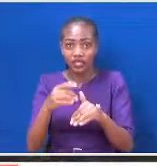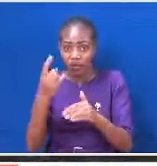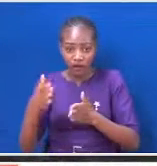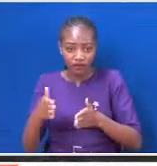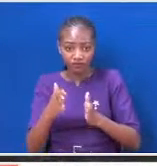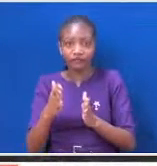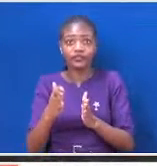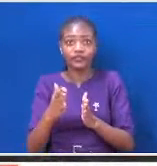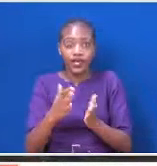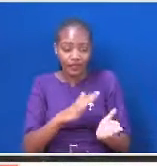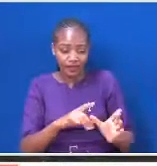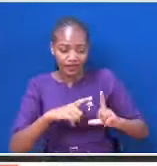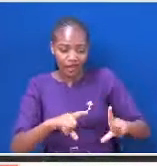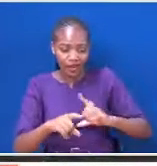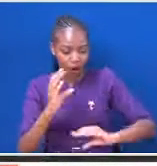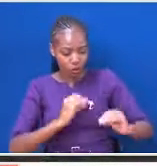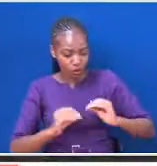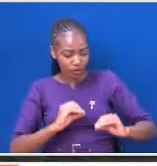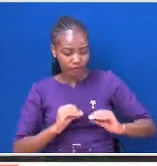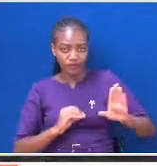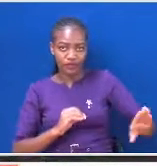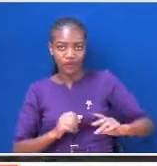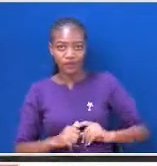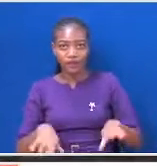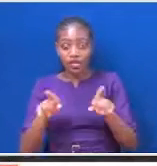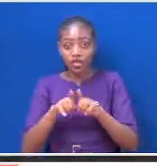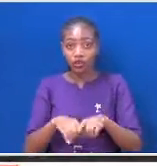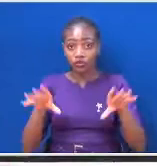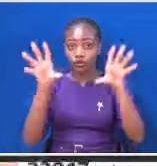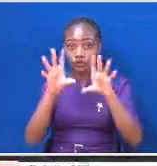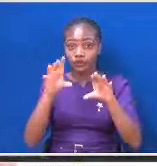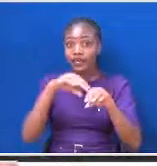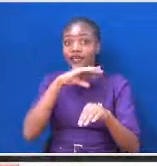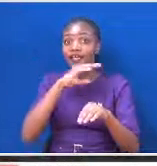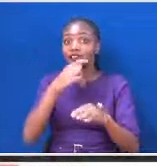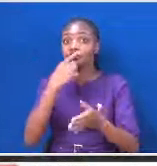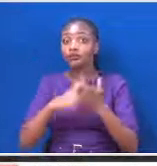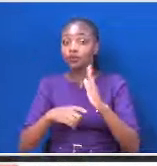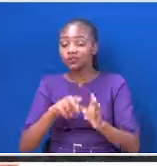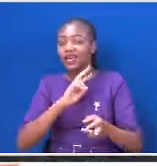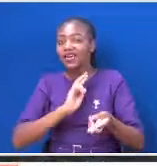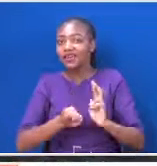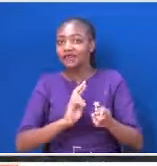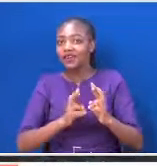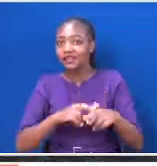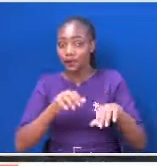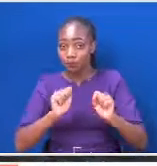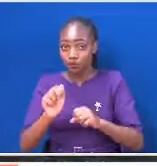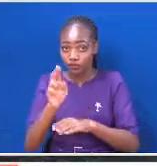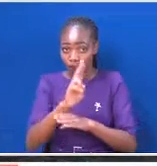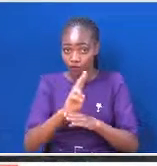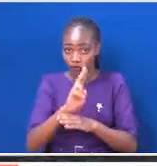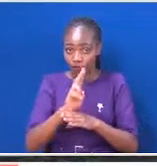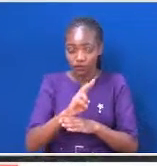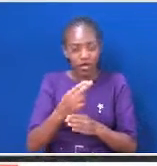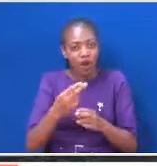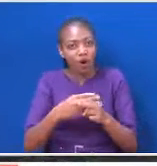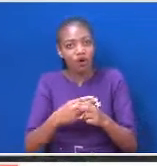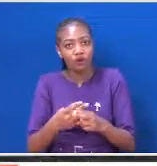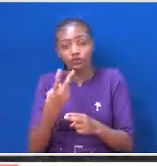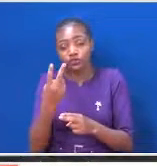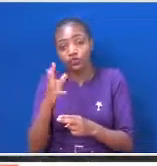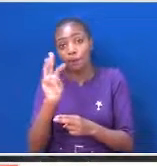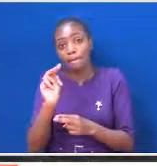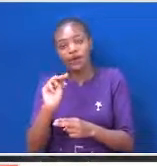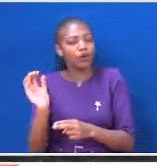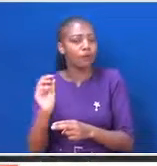mw ambo feda Zina fuj raila anikilo kW kure Ya maam muzi inae kuf kwa chini Ya shilingi milioni